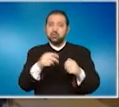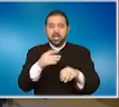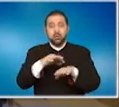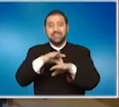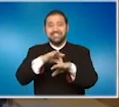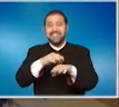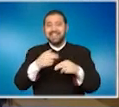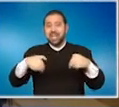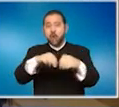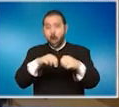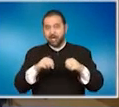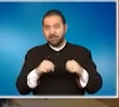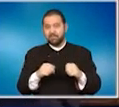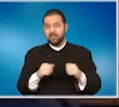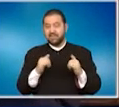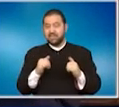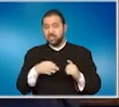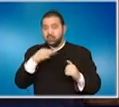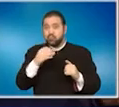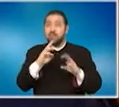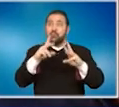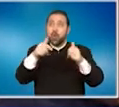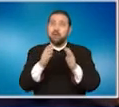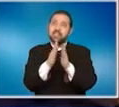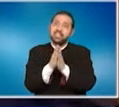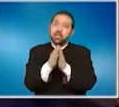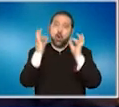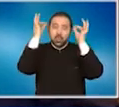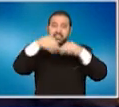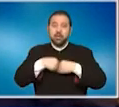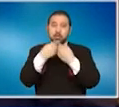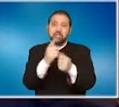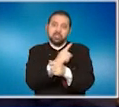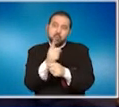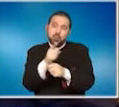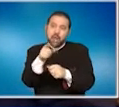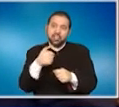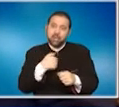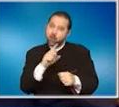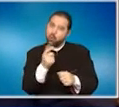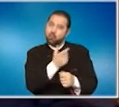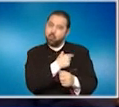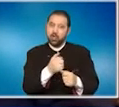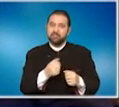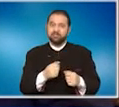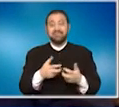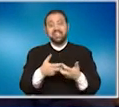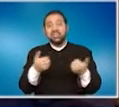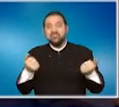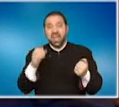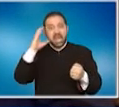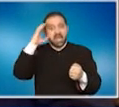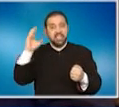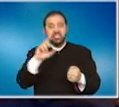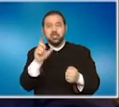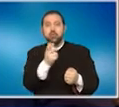urmă. Până la o limită am făcut ce ține de mine, dar ce nu mai pot. În felul acesta, minima credință. Fără credință, noi nu putem să